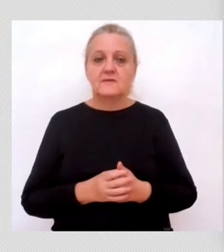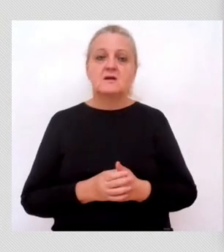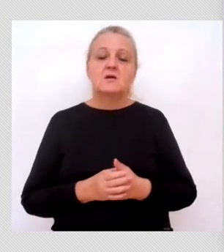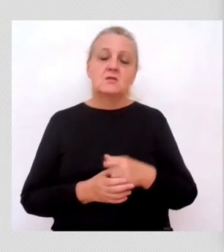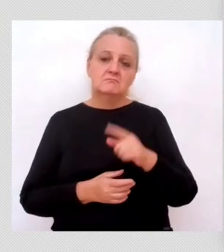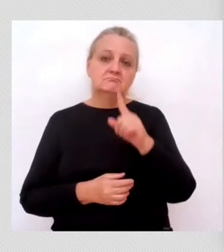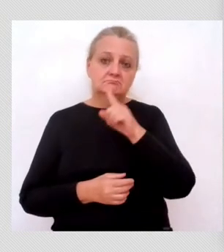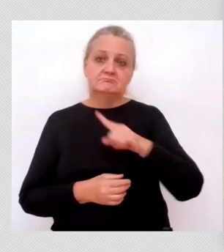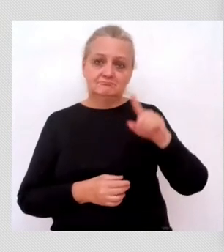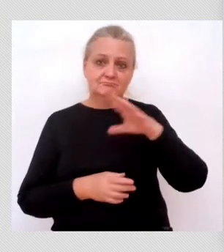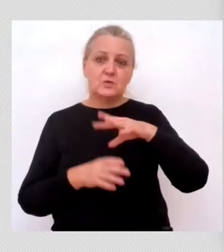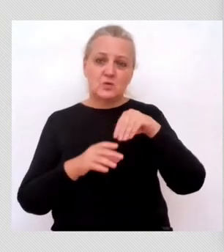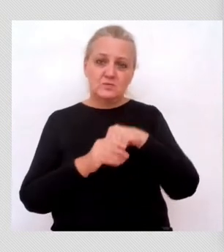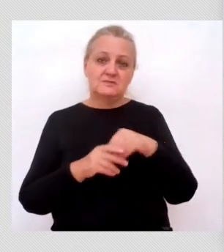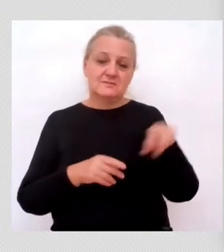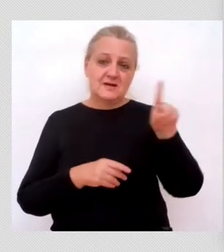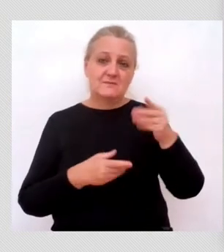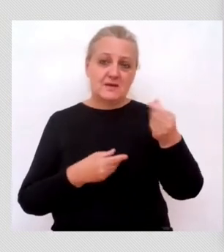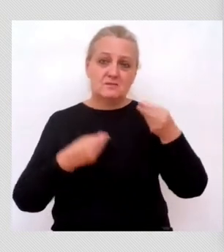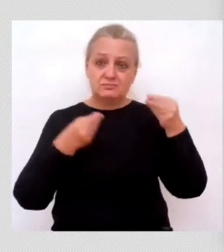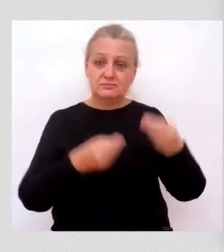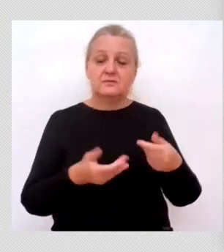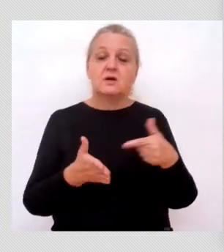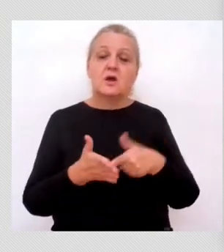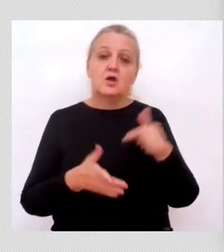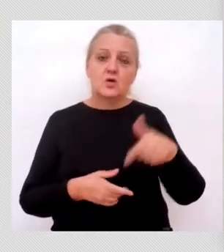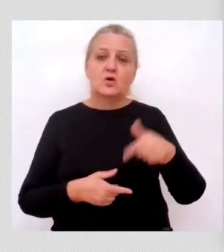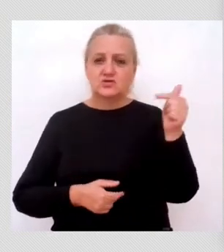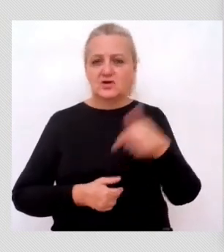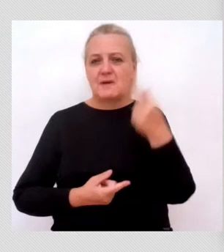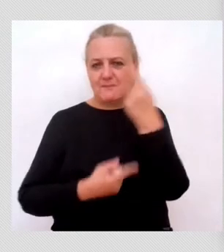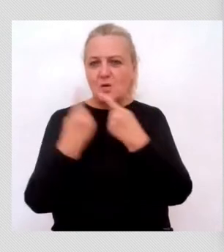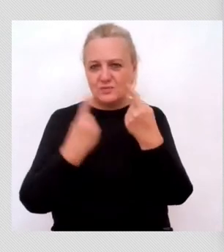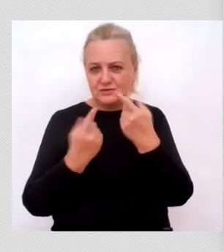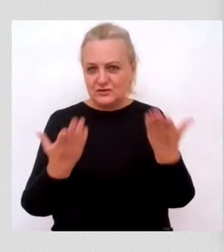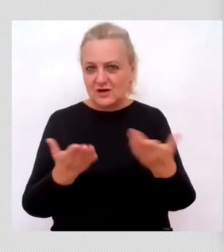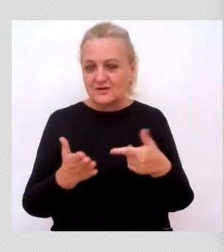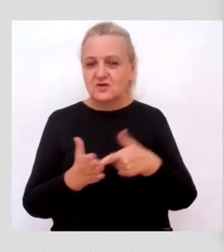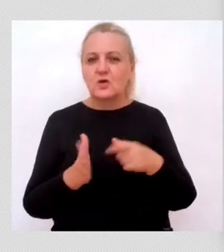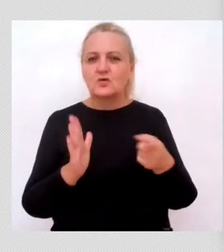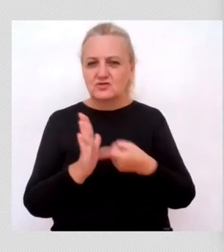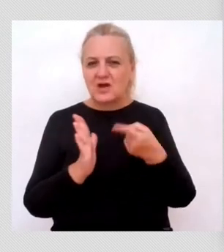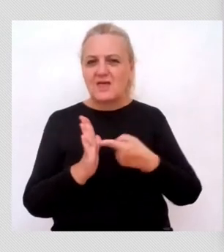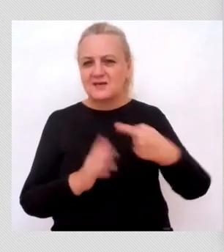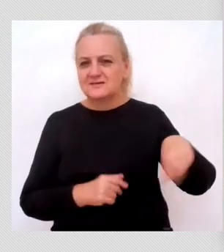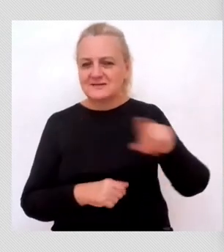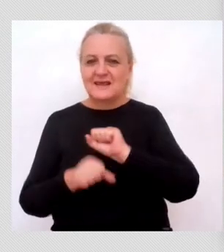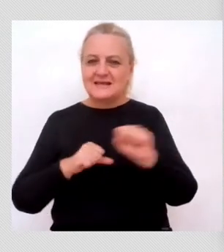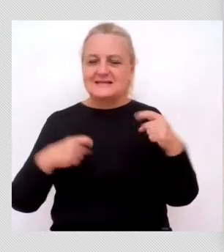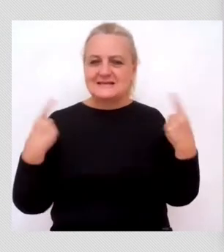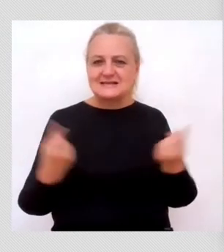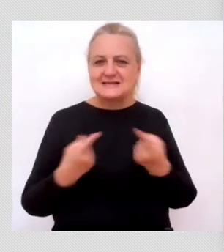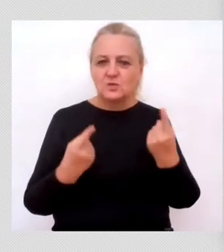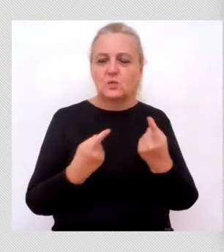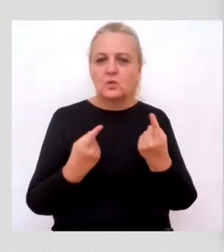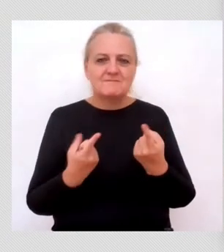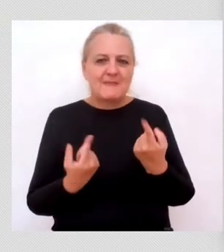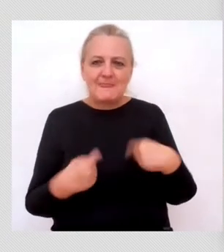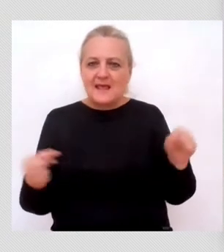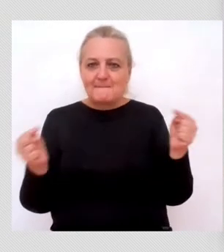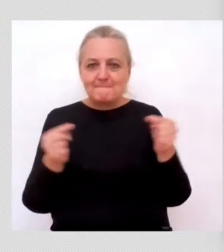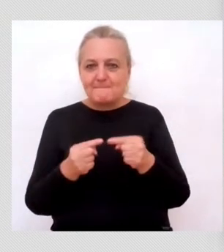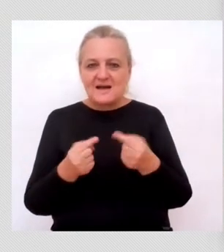publicznego. Nad tym też by się trzeba było zastanowić, bo to są takie często właśnie sytuacje zupełnie nieadekwatne